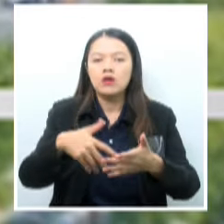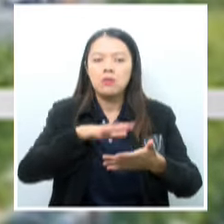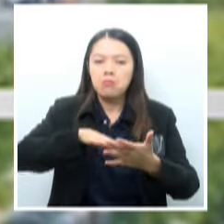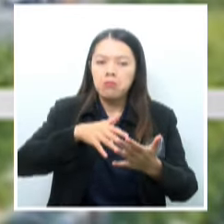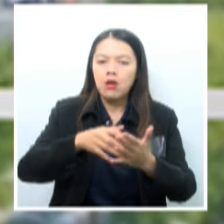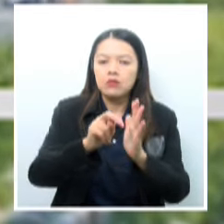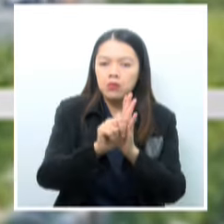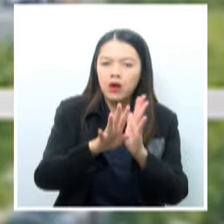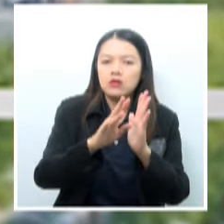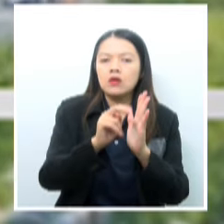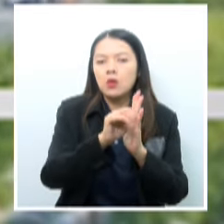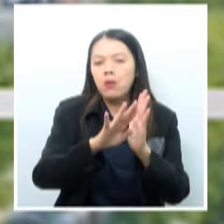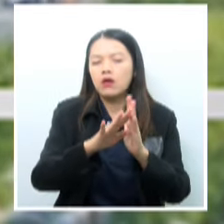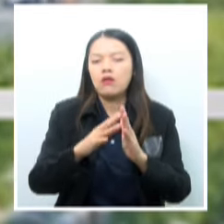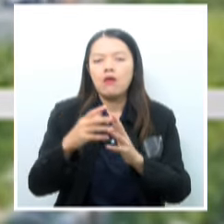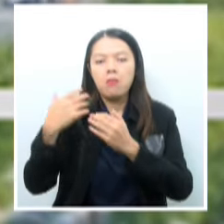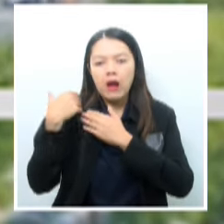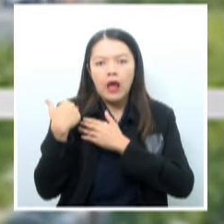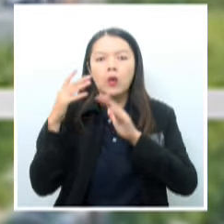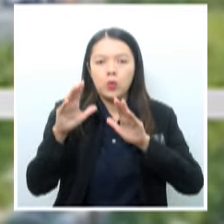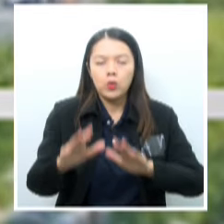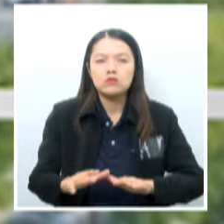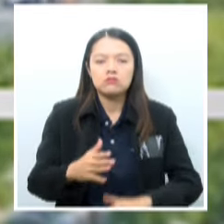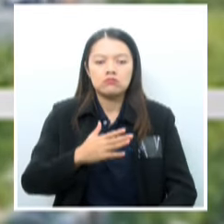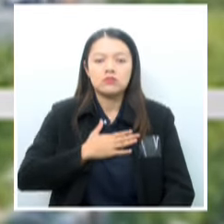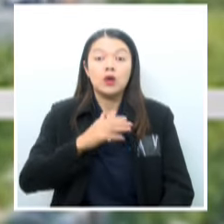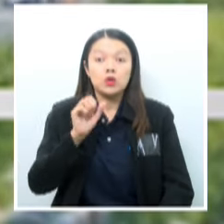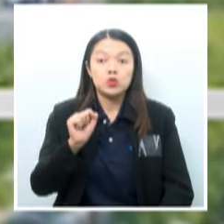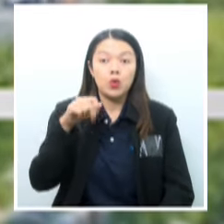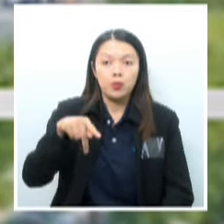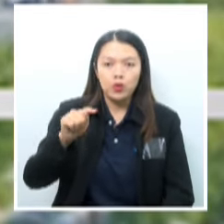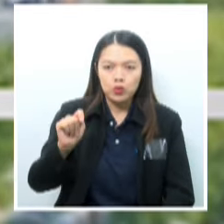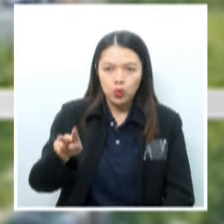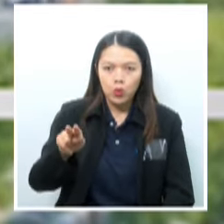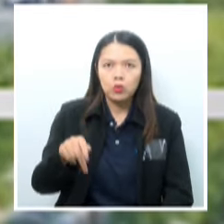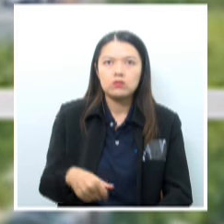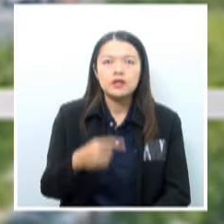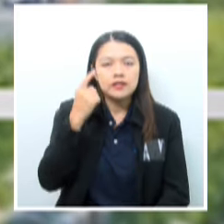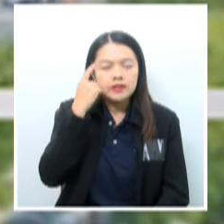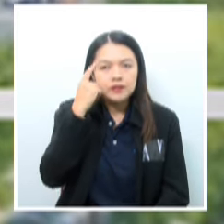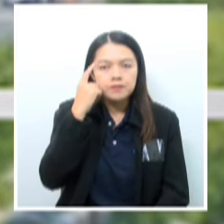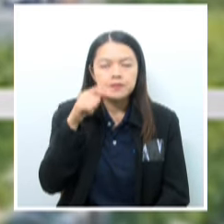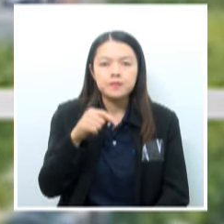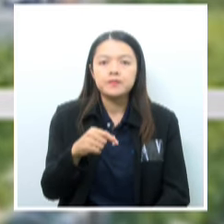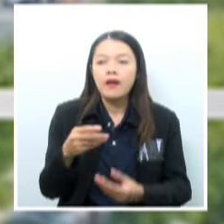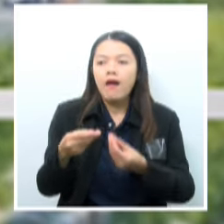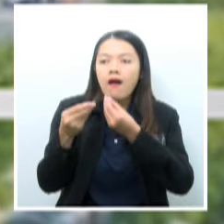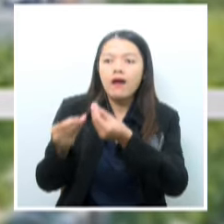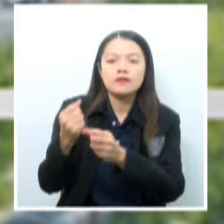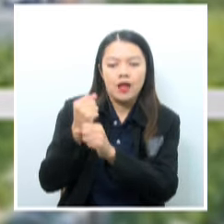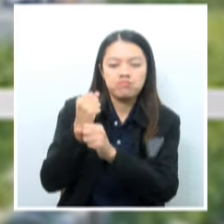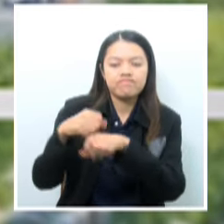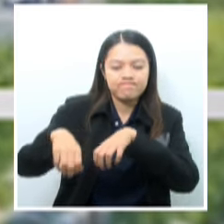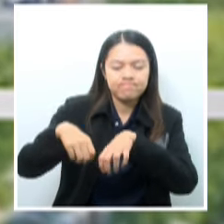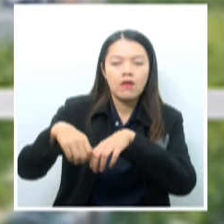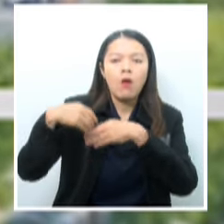การลดภาระนะคะซึ่งในส่วนของสตผ.เองนะคะทางสพท.นะคะได้มอบหมายให้ดำเนินการใน